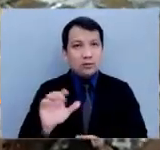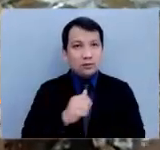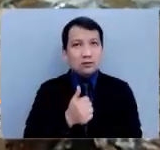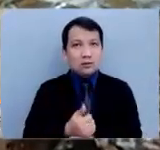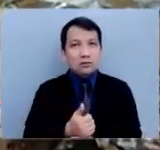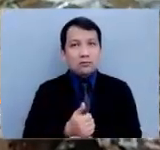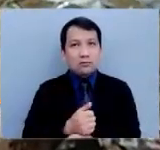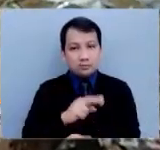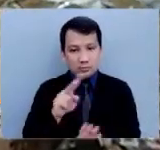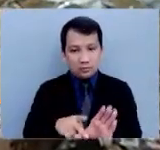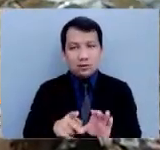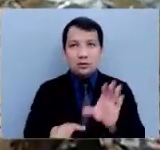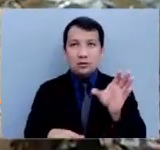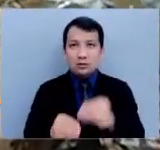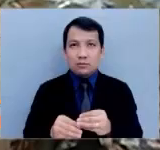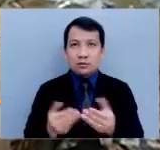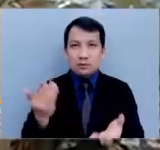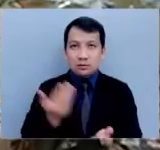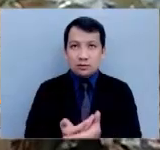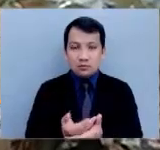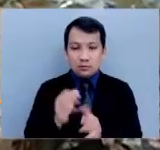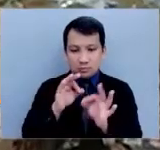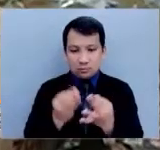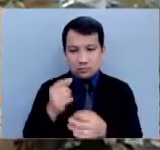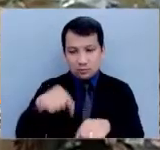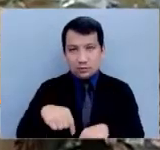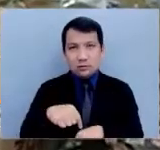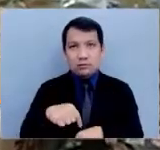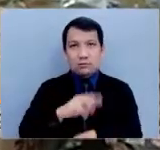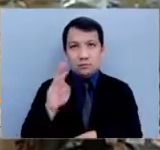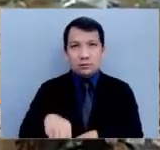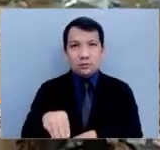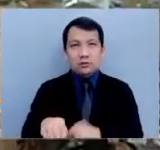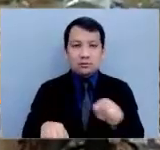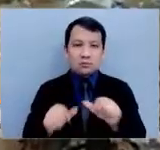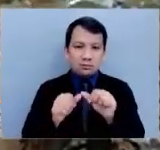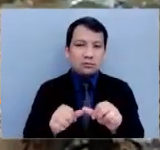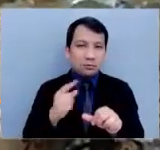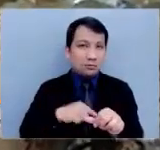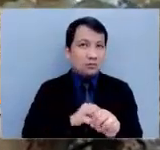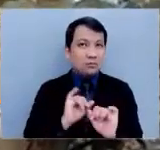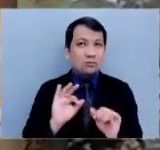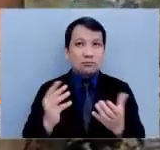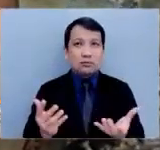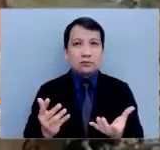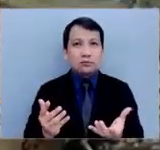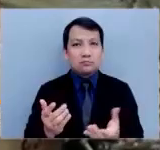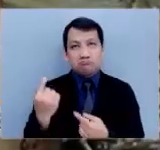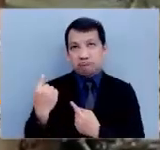pasahero na kung meron silang mapupuntahan na kamag-anak na malapit dito sa Maynila, doon muna tumuloy pansamantala. Pero kung wala, ganito yung